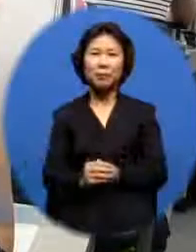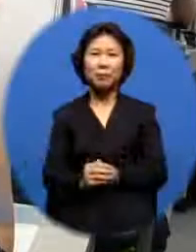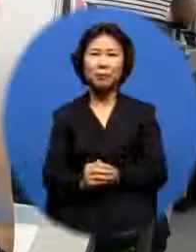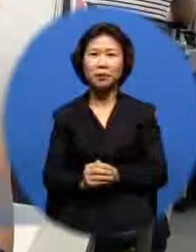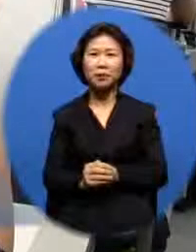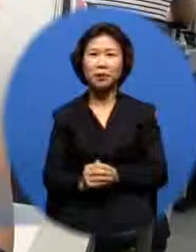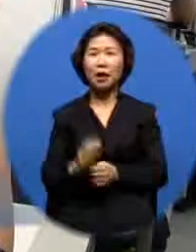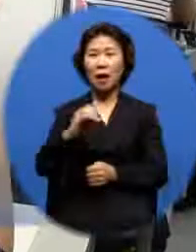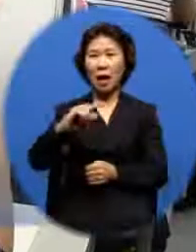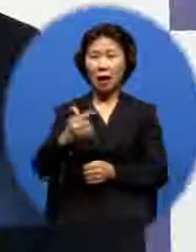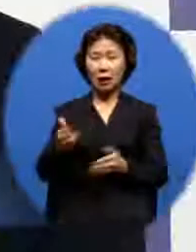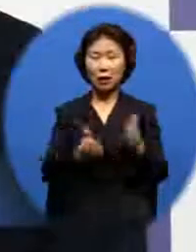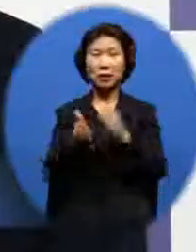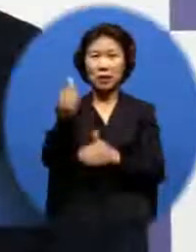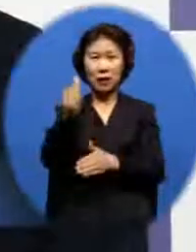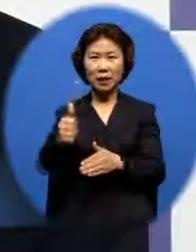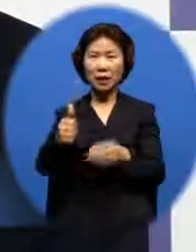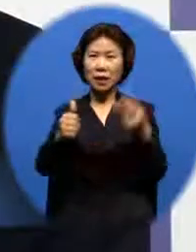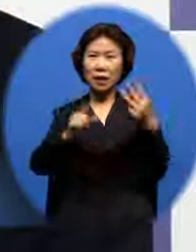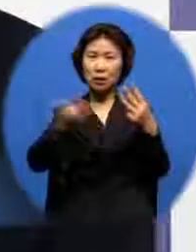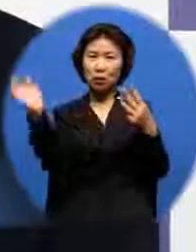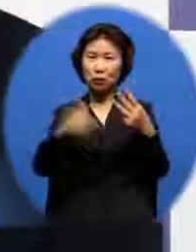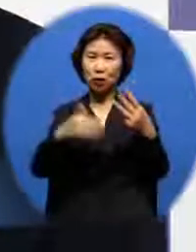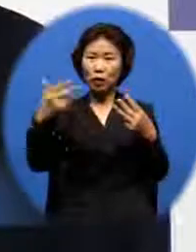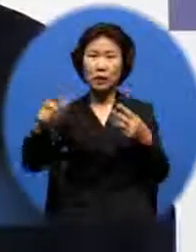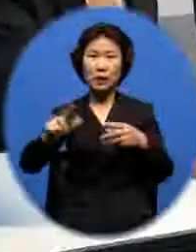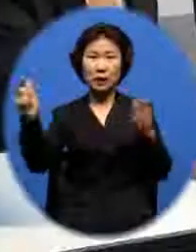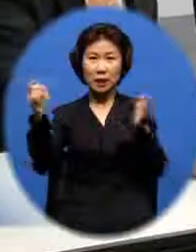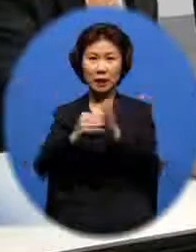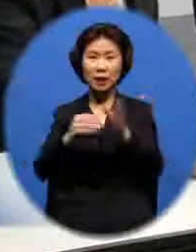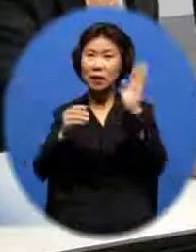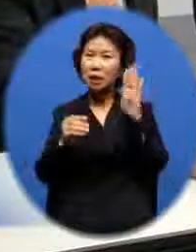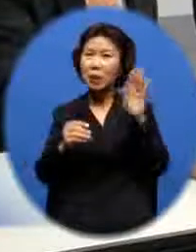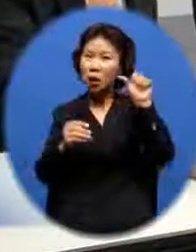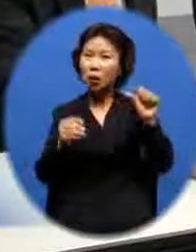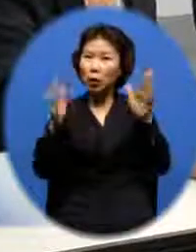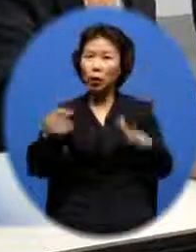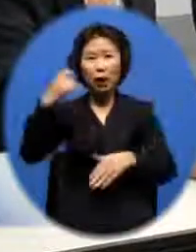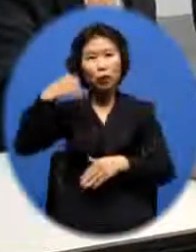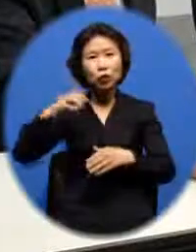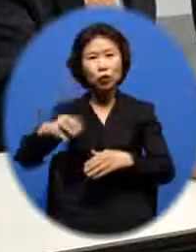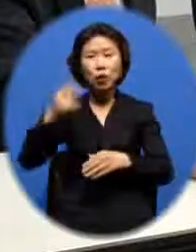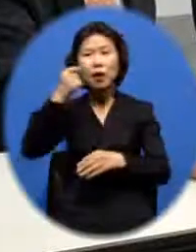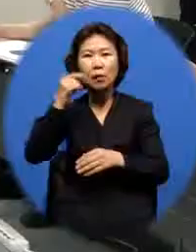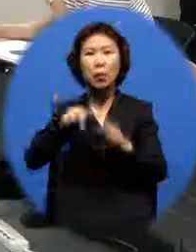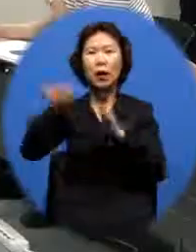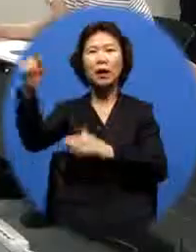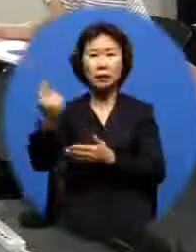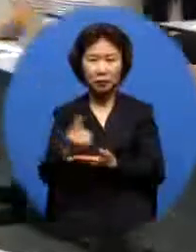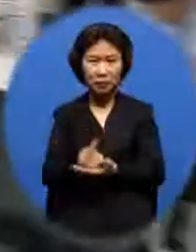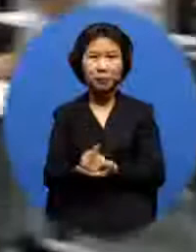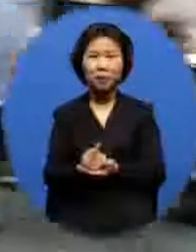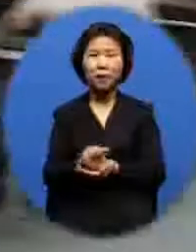안희정 충남도지사는 지난 3일부터 7일까지 4박 5일 일정으로 중국과 일본을 방문하고 돌아왔습니다.